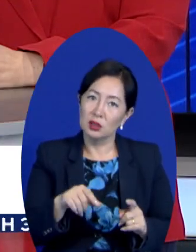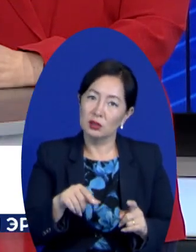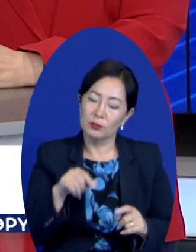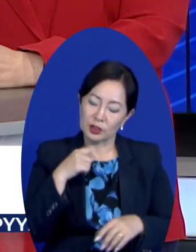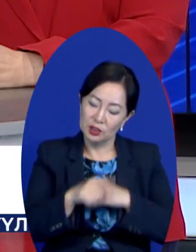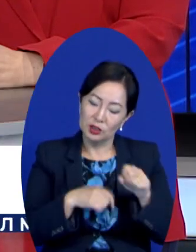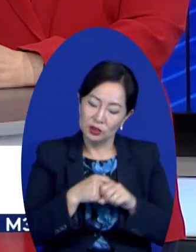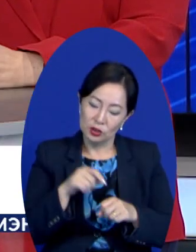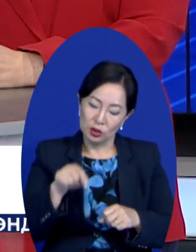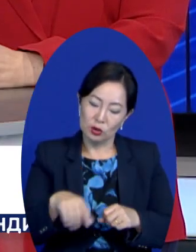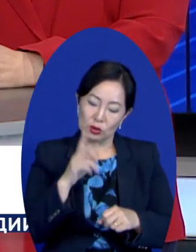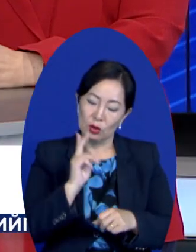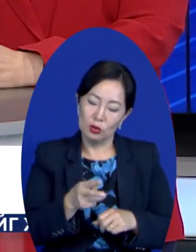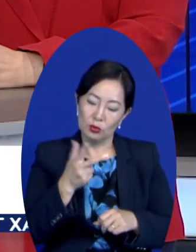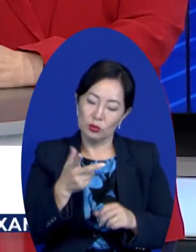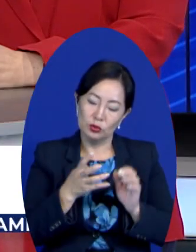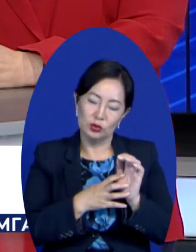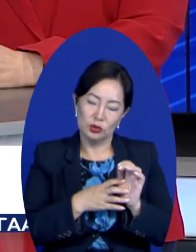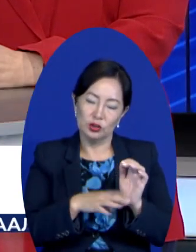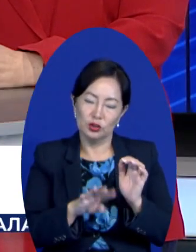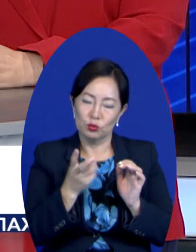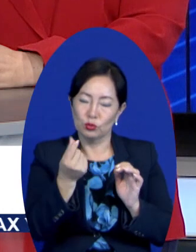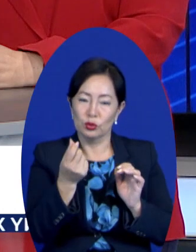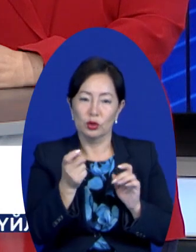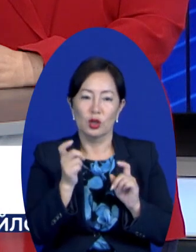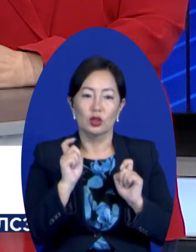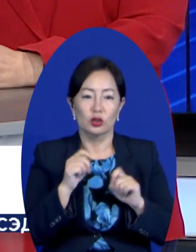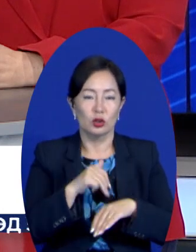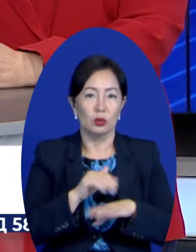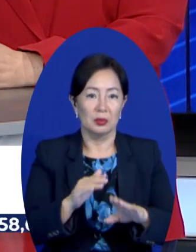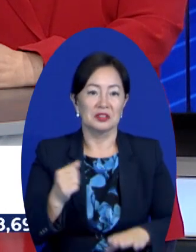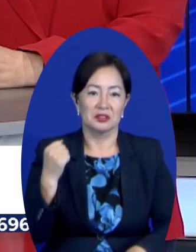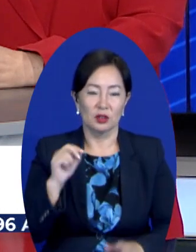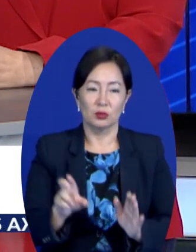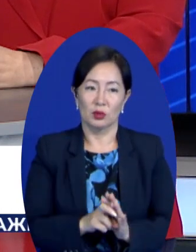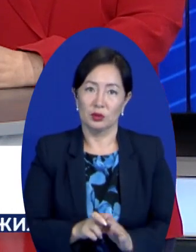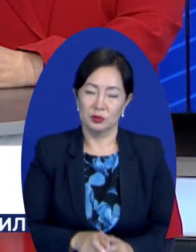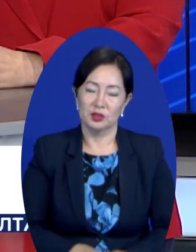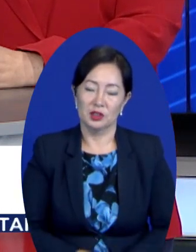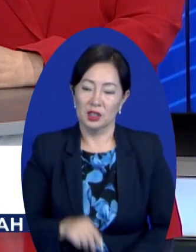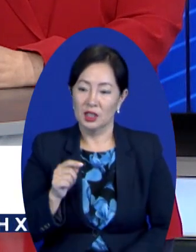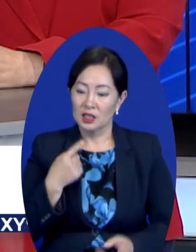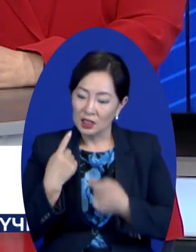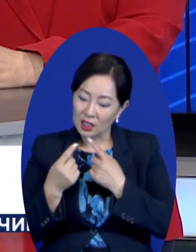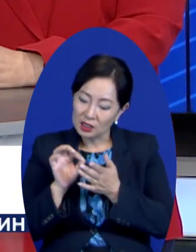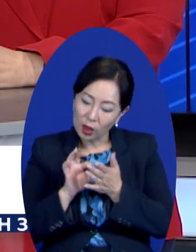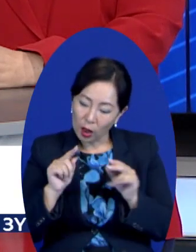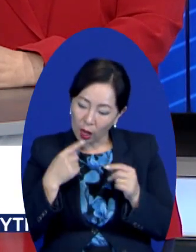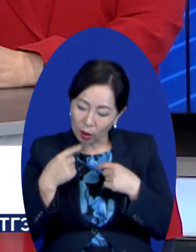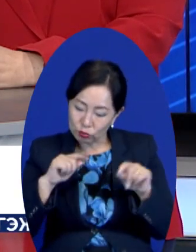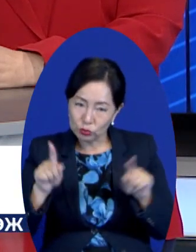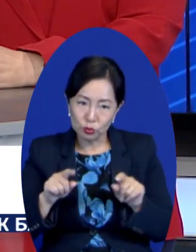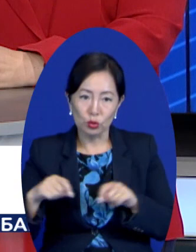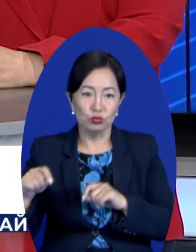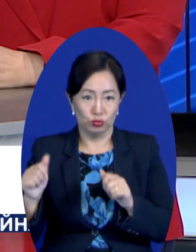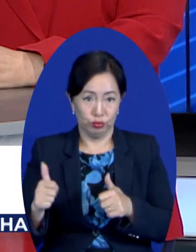одоо өнөөдрийн байгаа 2392 гэсэн хэрэг гэсэн үн маань тогтвортой байх одоо боломж нь одоо энэ хилцлийн амжилттай одоо хийснээр